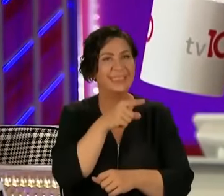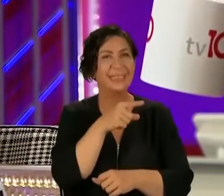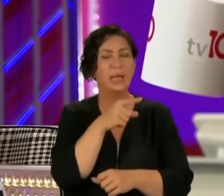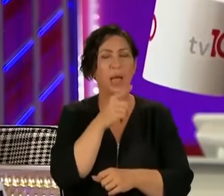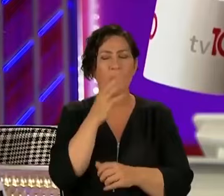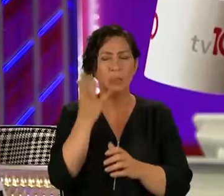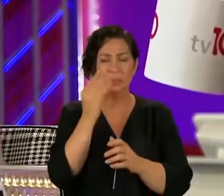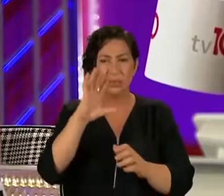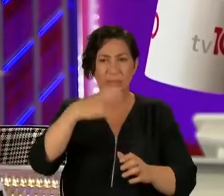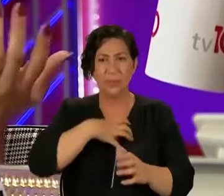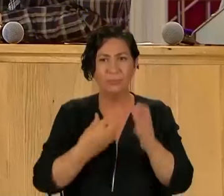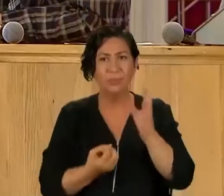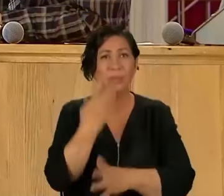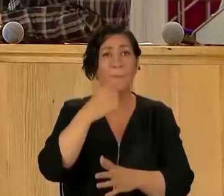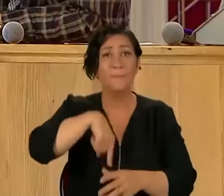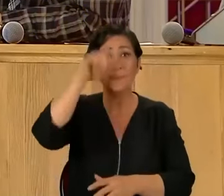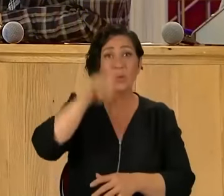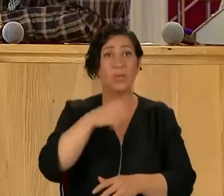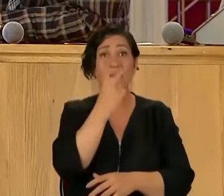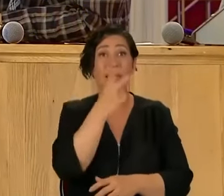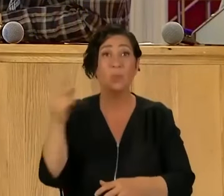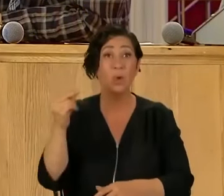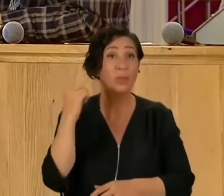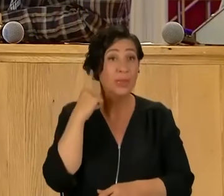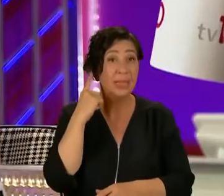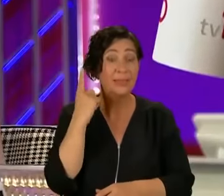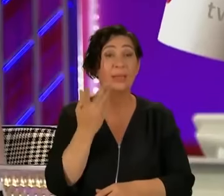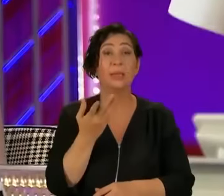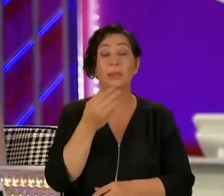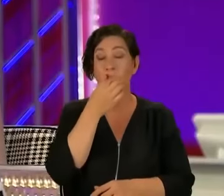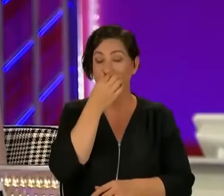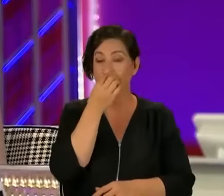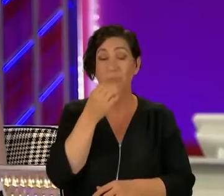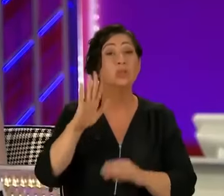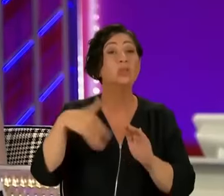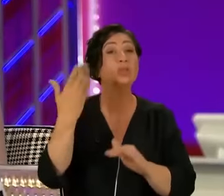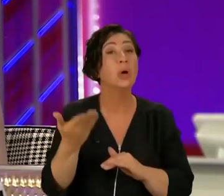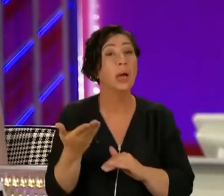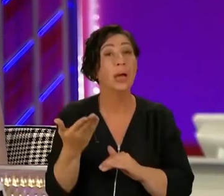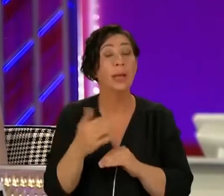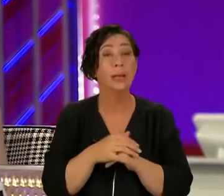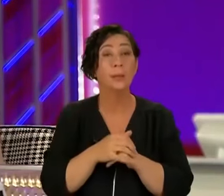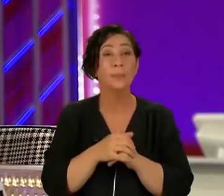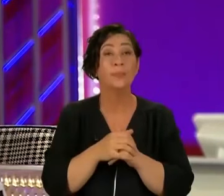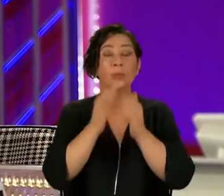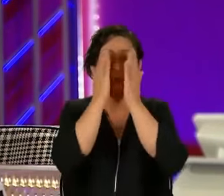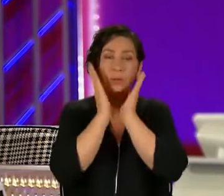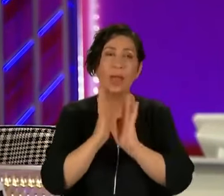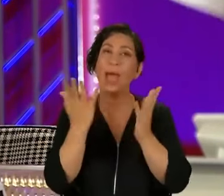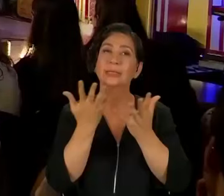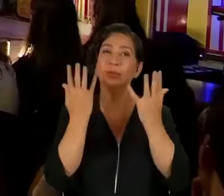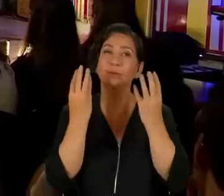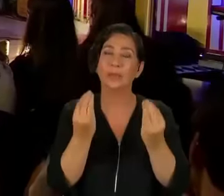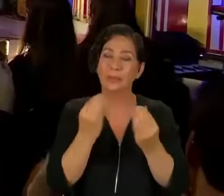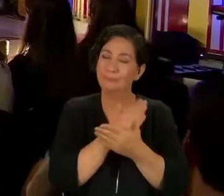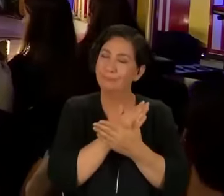herkes bir anda öyle bir sahiplendi ki bir günde 2 milyon dinlendi. Yani evet, o şarkı. Ve sonrasında şükürler olsun ki her şey çok